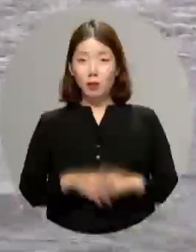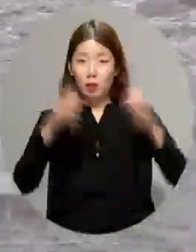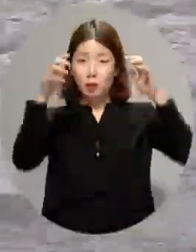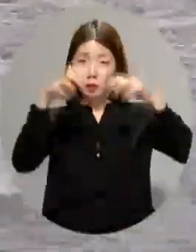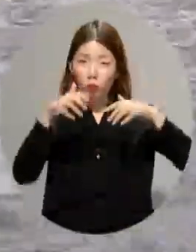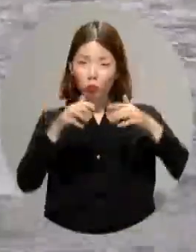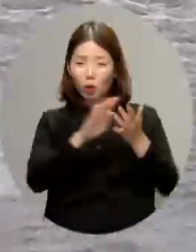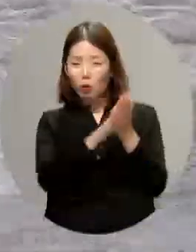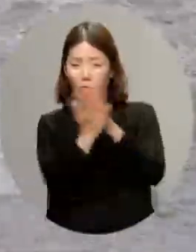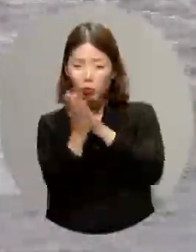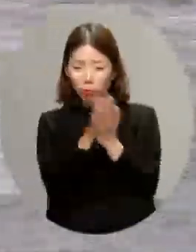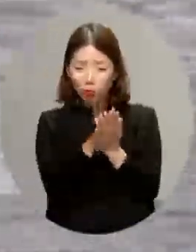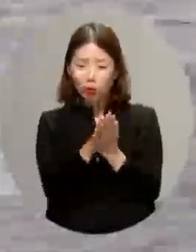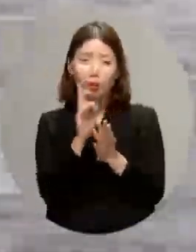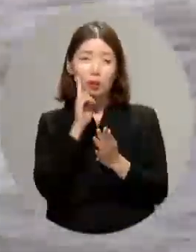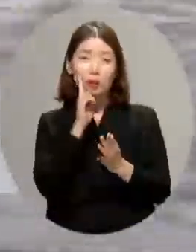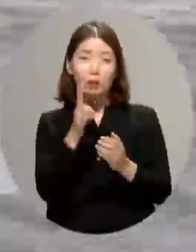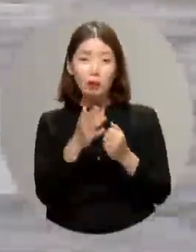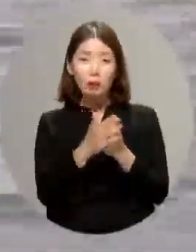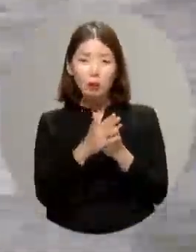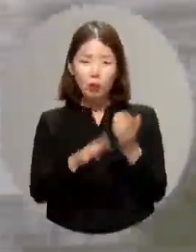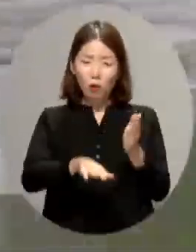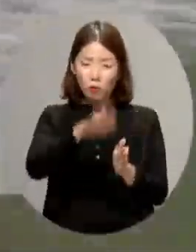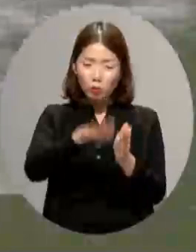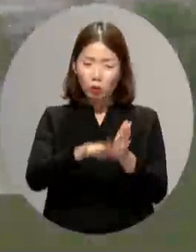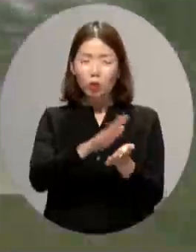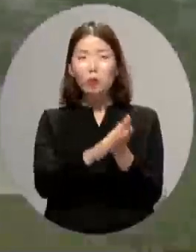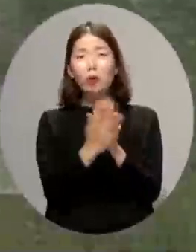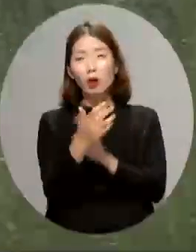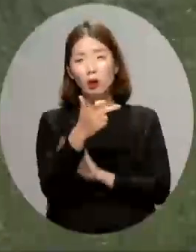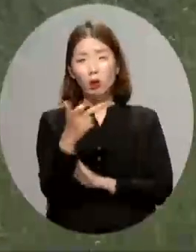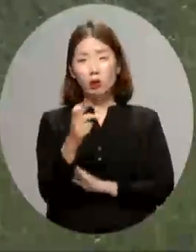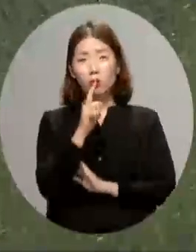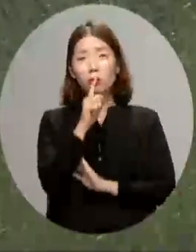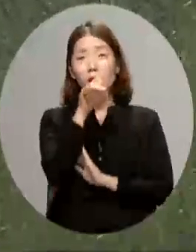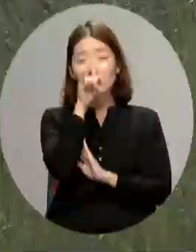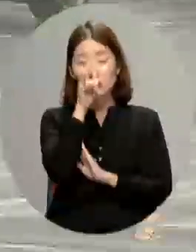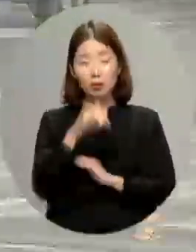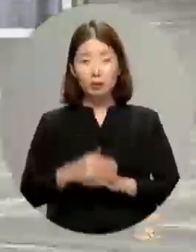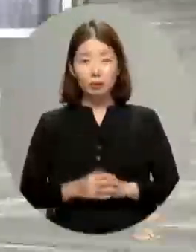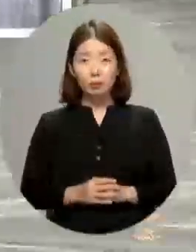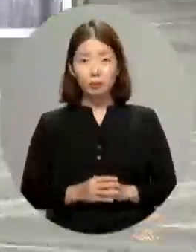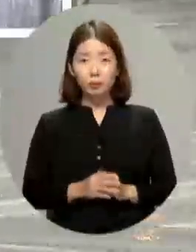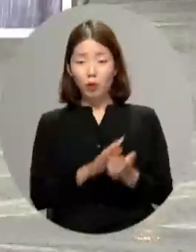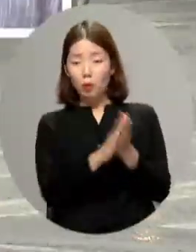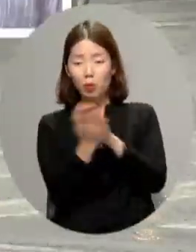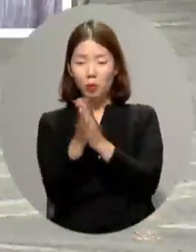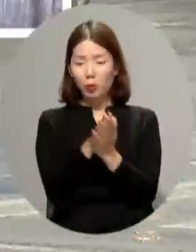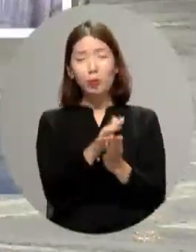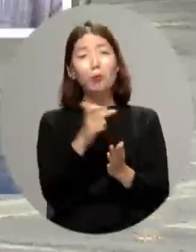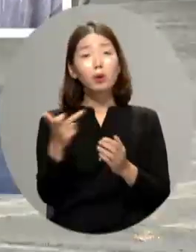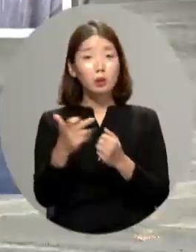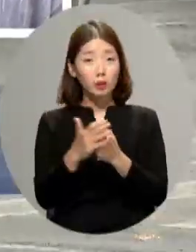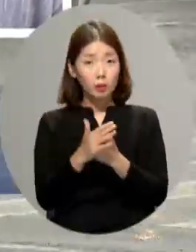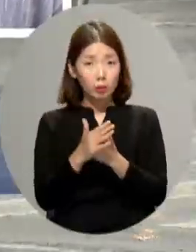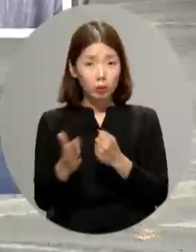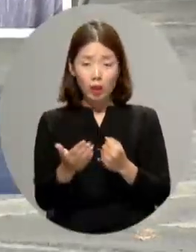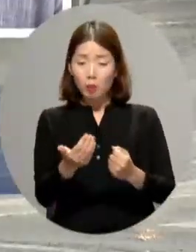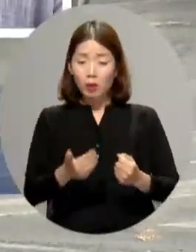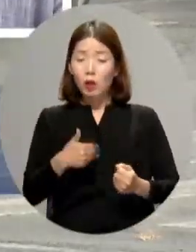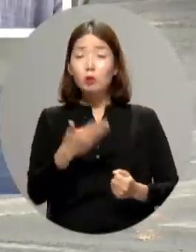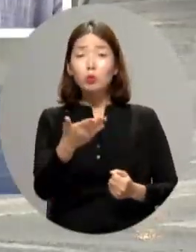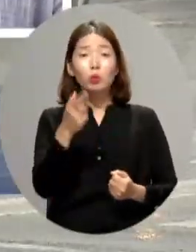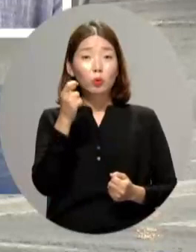기상청은 기후변화가 극심해지면서 강우의 변동성이 커졌다는 해명입니다. 워낙 변동성이 컸기 때문에 예비특보